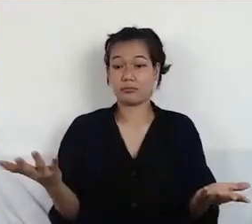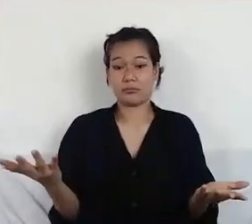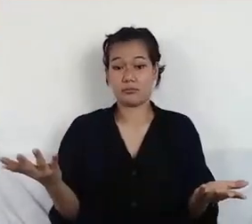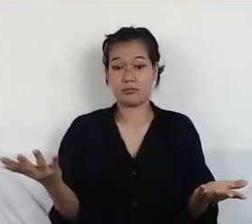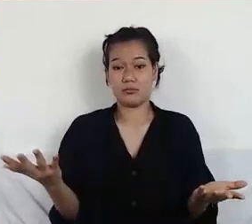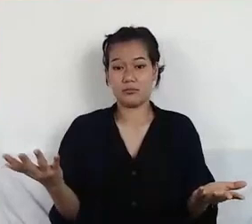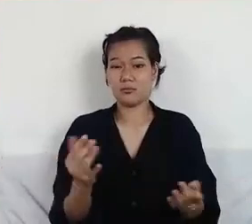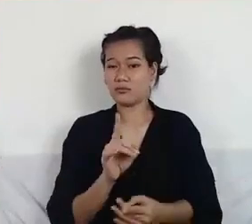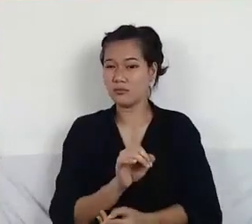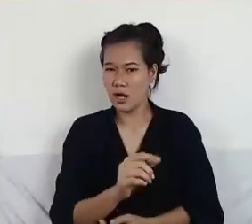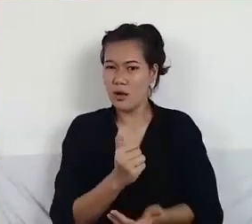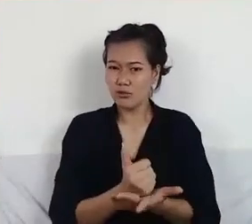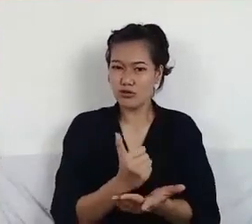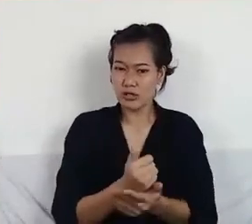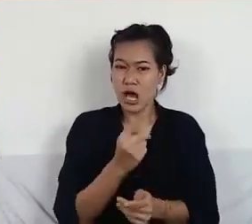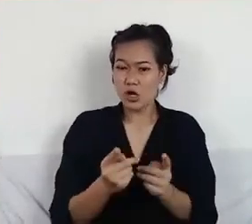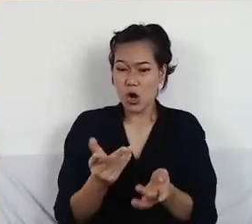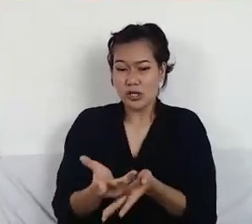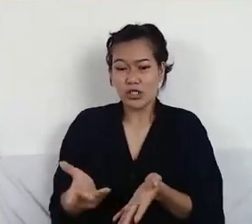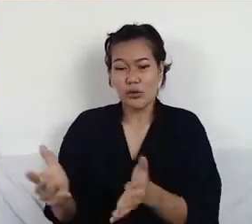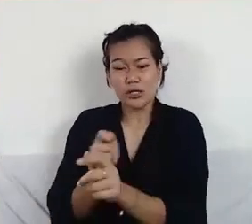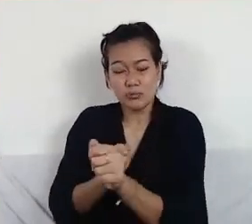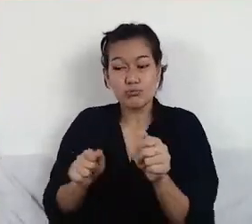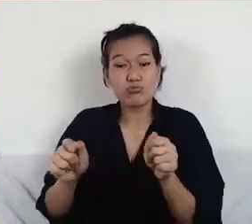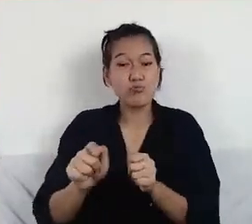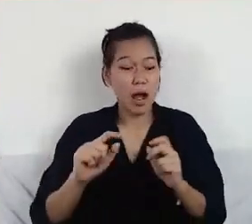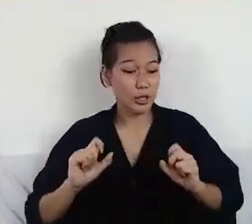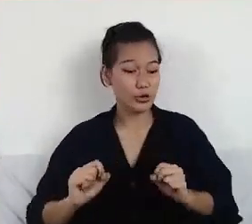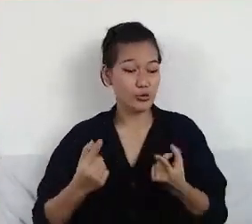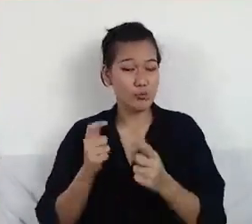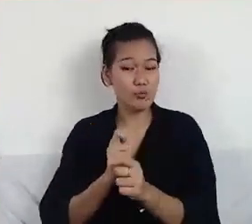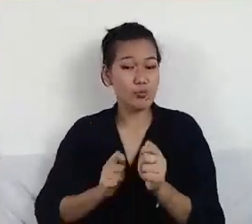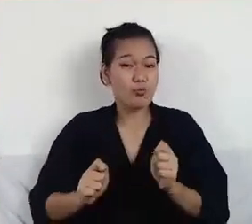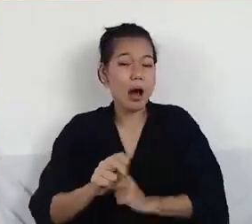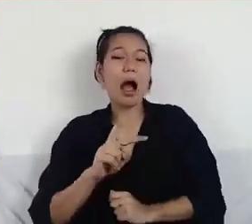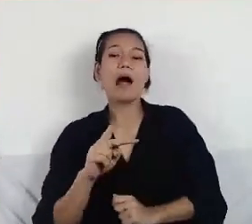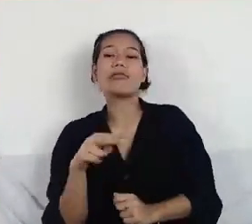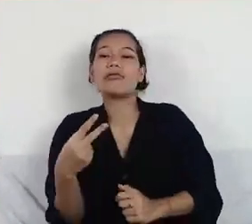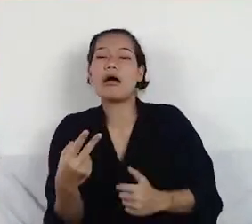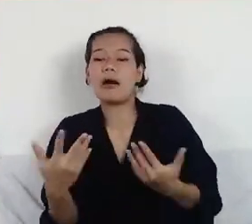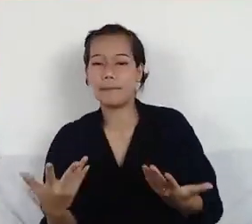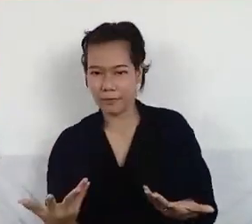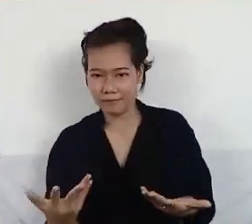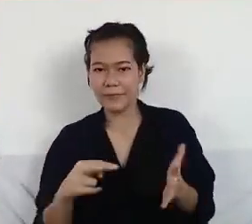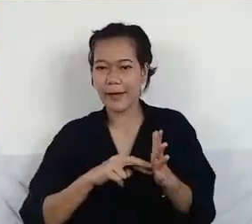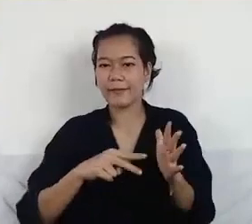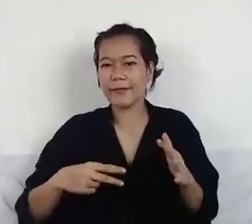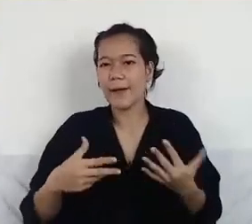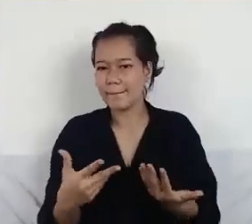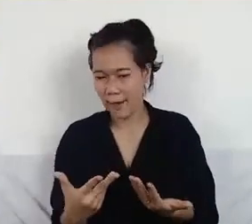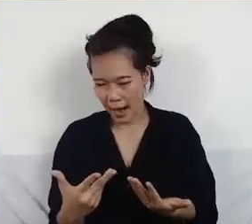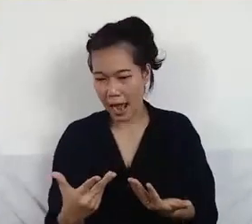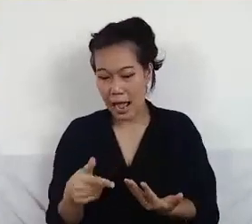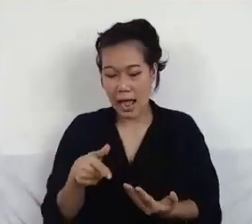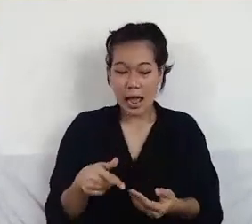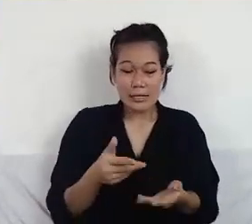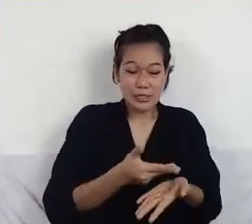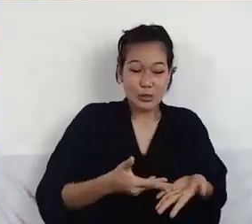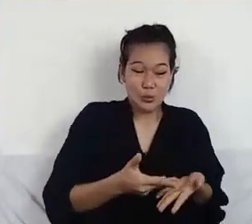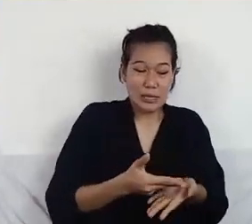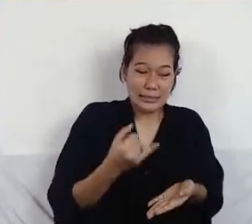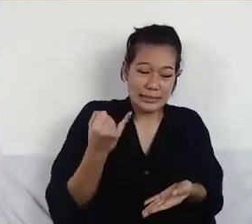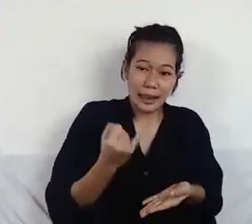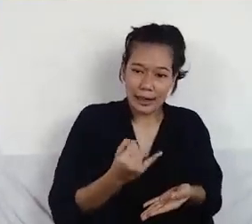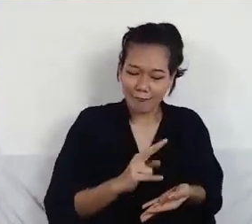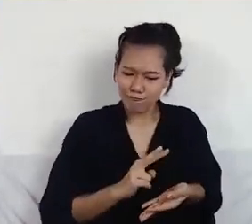Bukankah ketika berbicara tentang transforming life, maka sesungguhnya berbicara tentang bagaimana dari sesuatu yang kurang baik menjadi